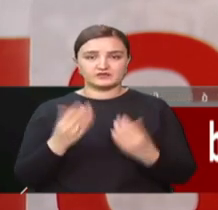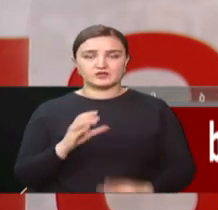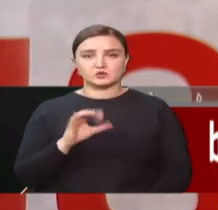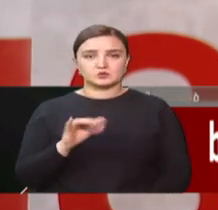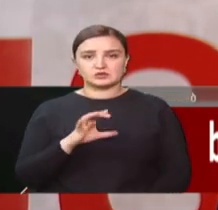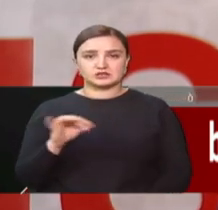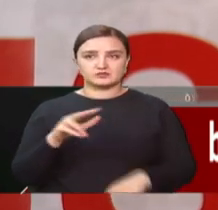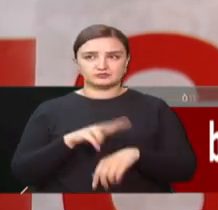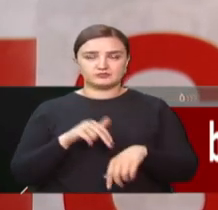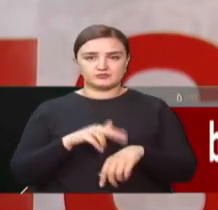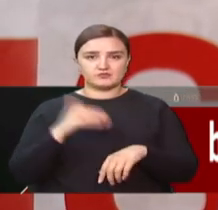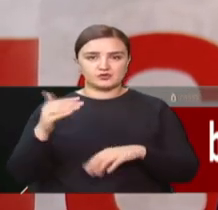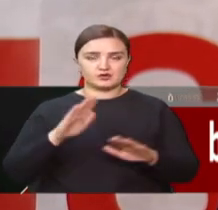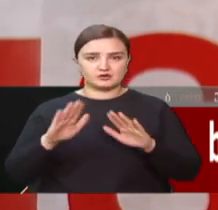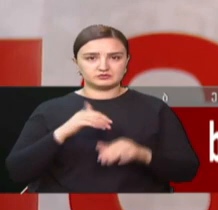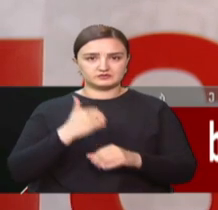ხელმძღვანელი, ჩართულია